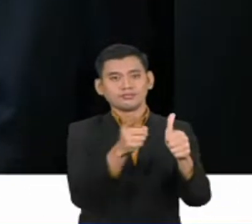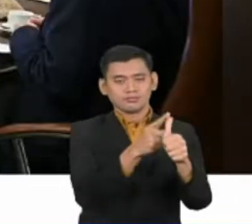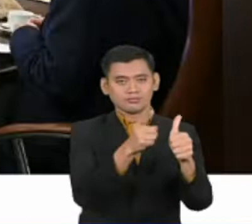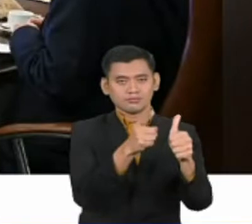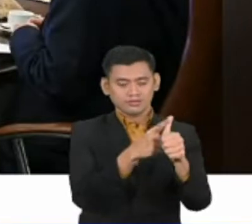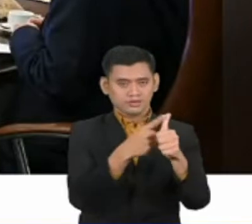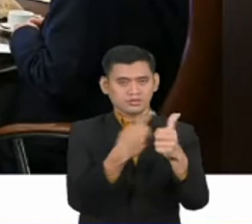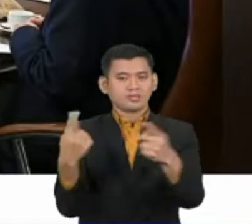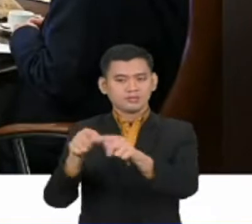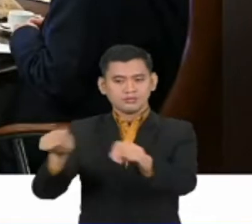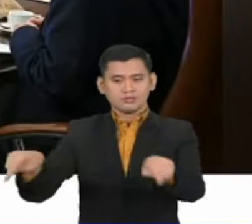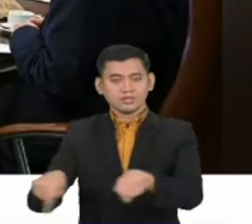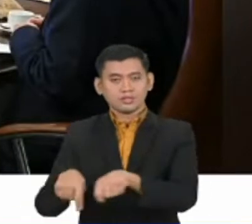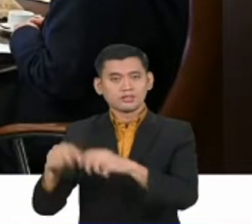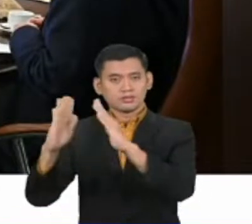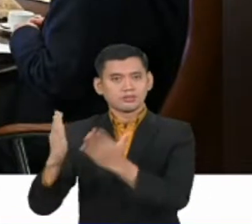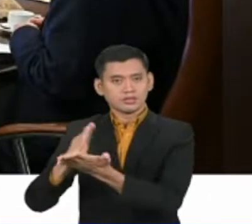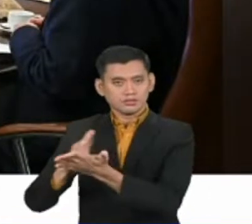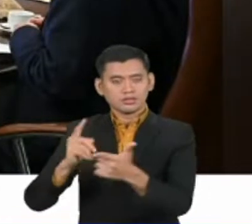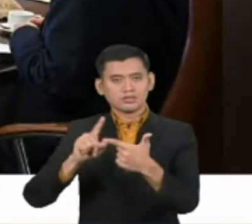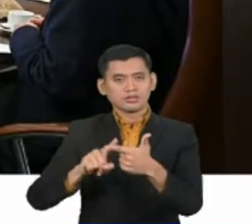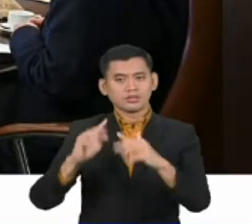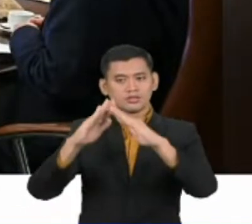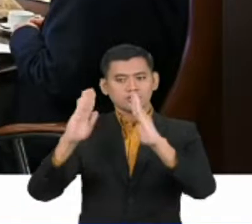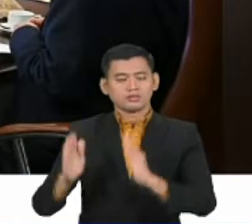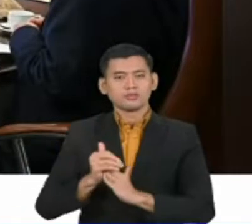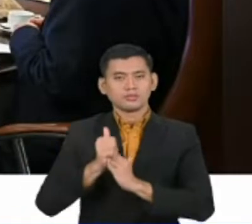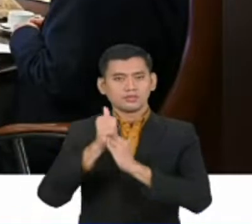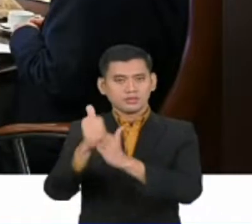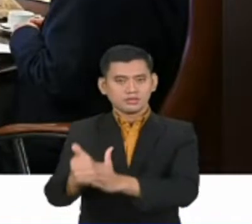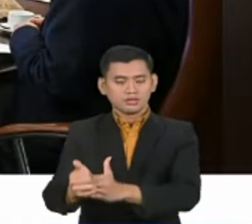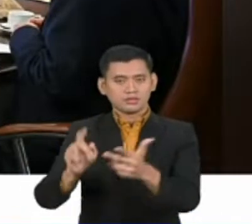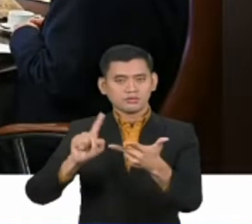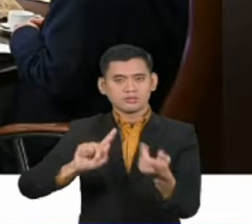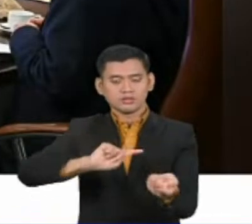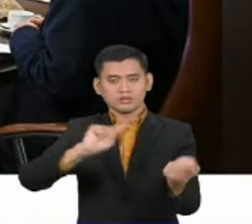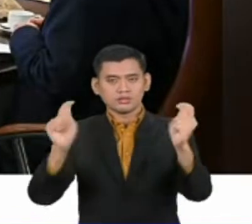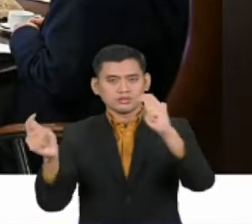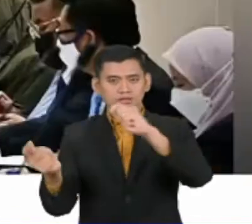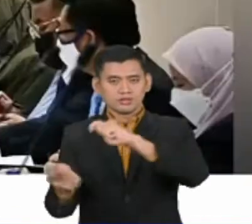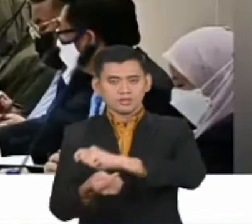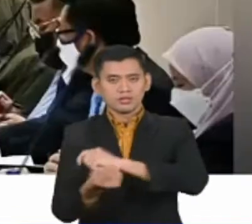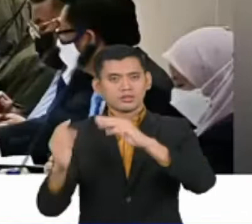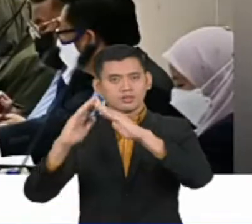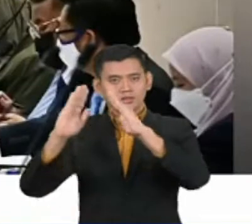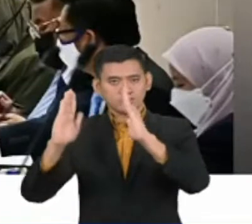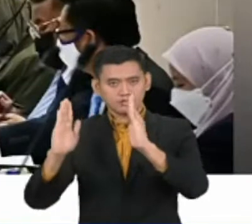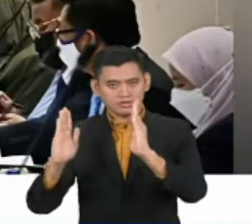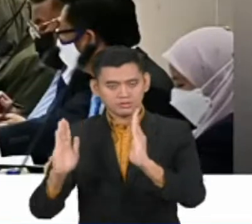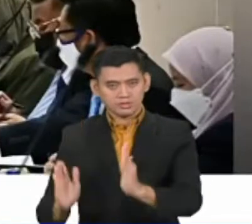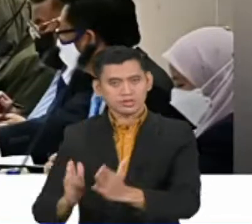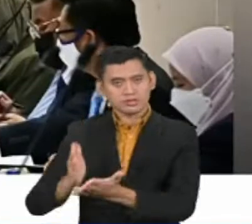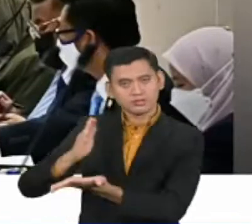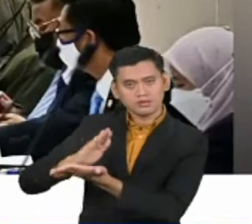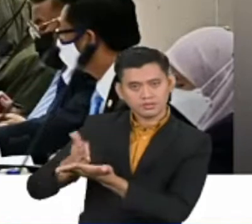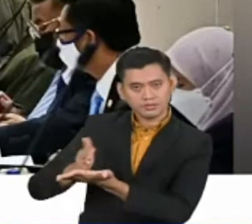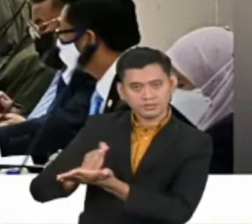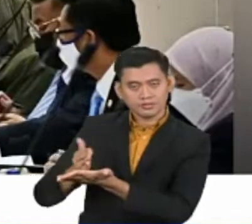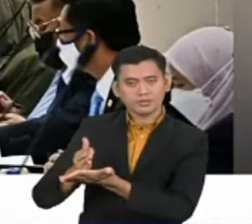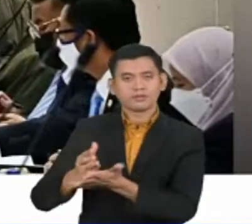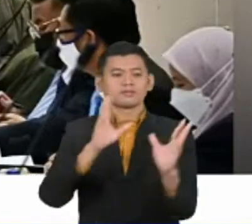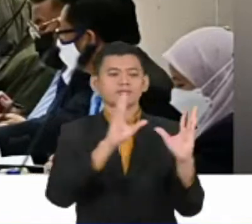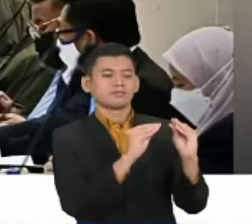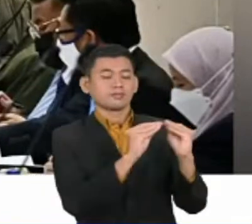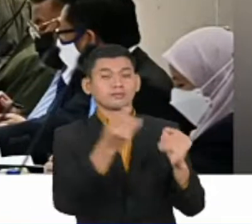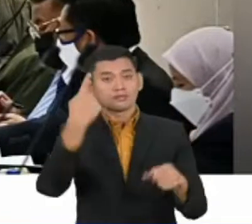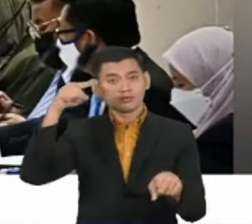Gelandangan Kuala Lumpur, Rumah Bimbingan Gelandangan dan Pusat Transformasi Anjung Kelana. Selain itu, mesyuarat turut bersetuju